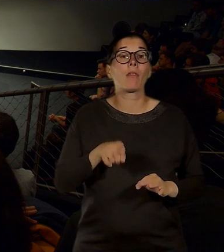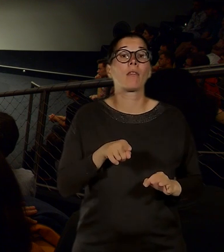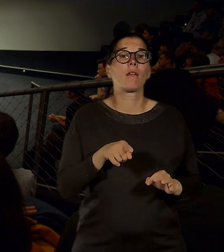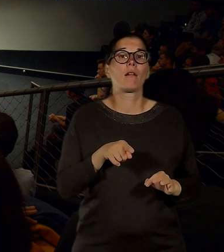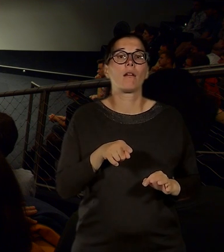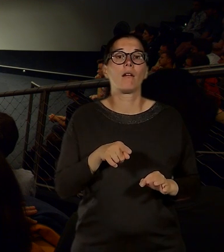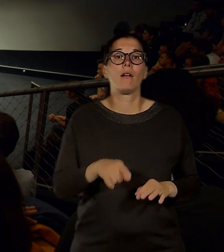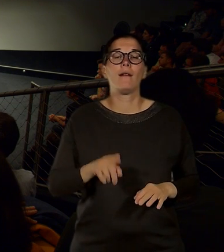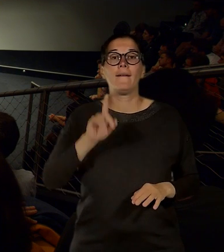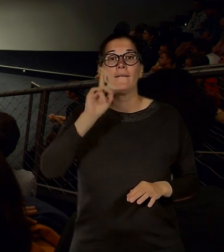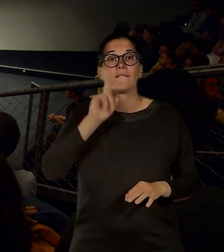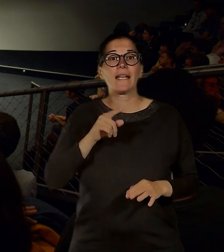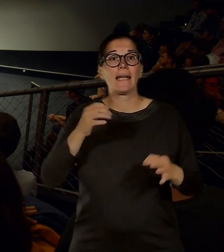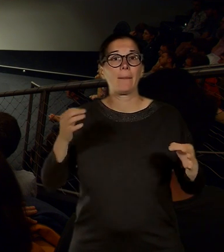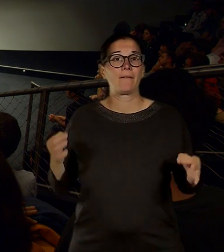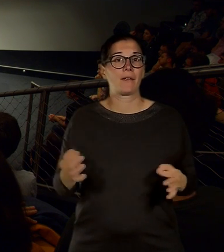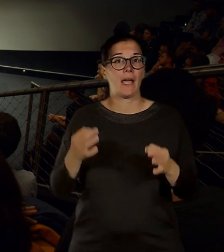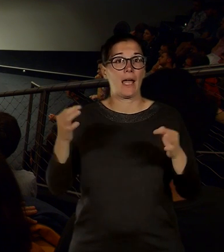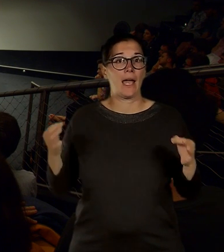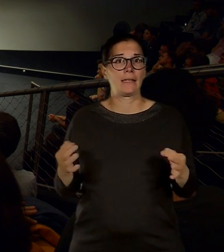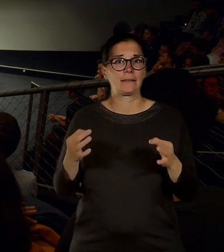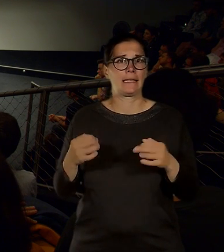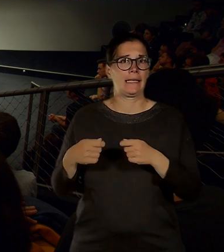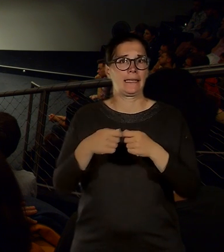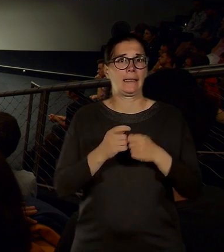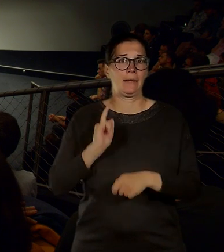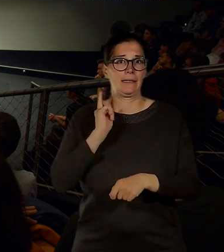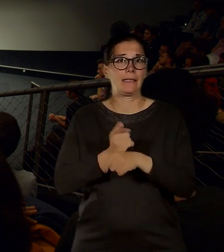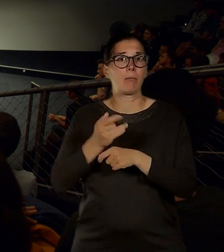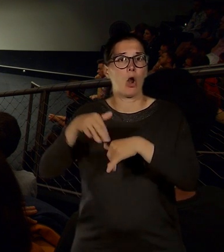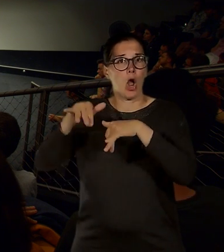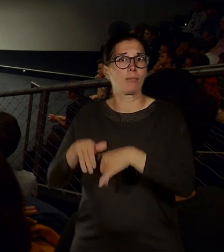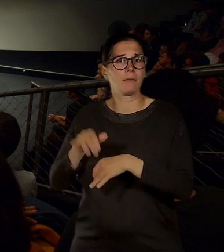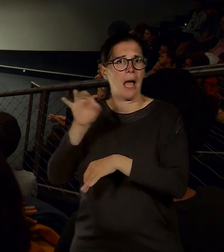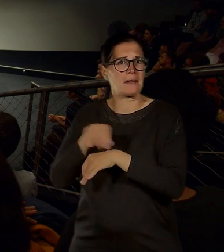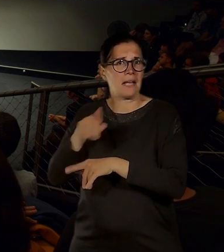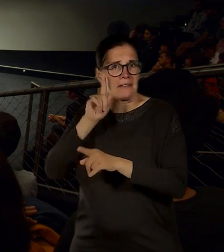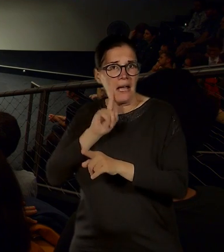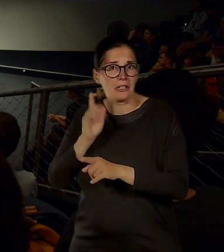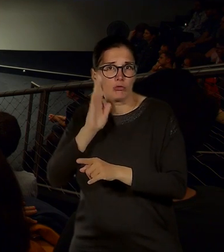že součástí toho zadávacího týmu byl pan architekt Hendrich, tak já bych požádal jeho,